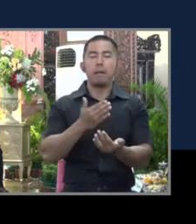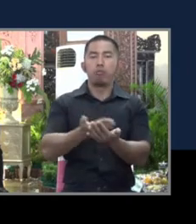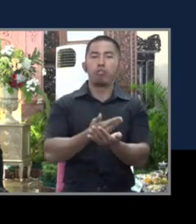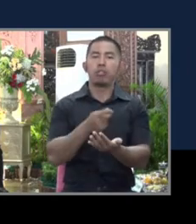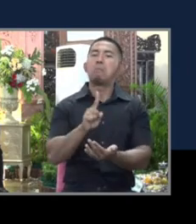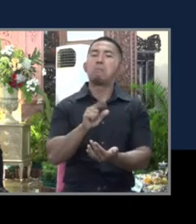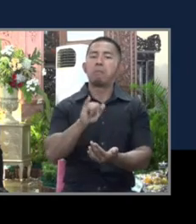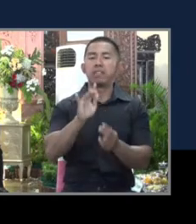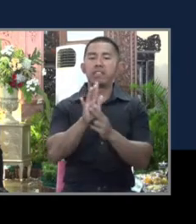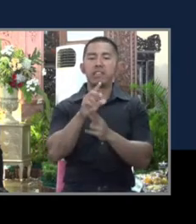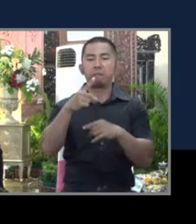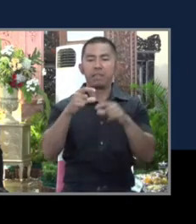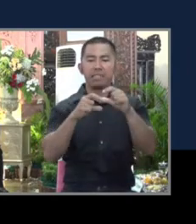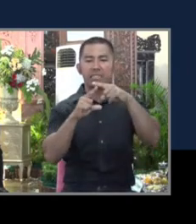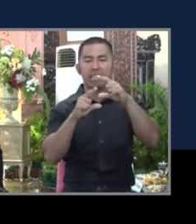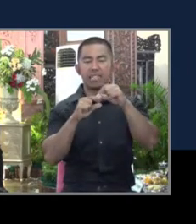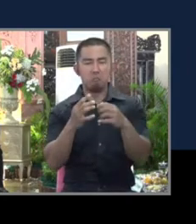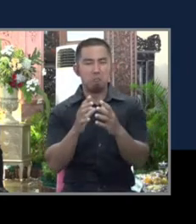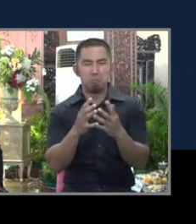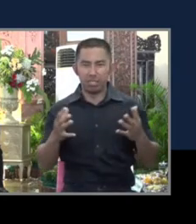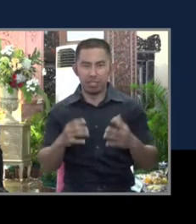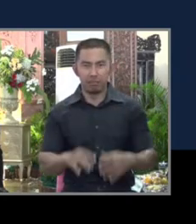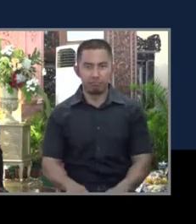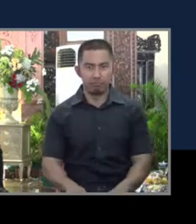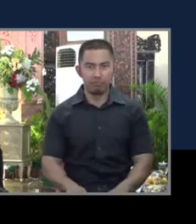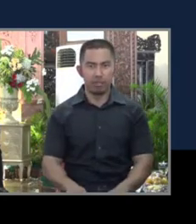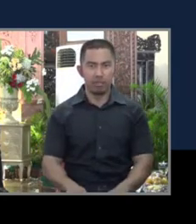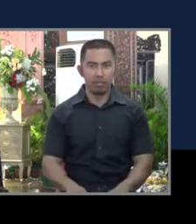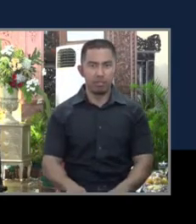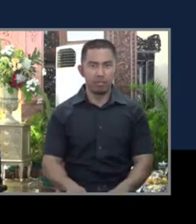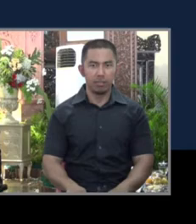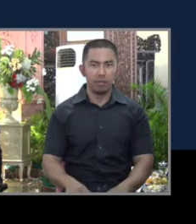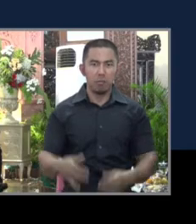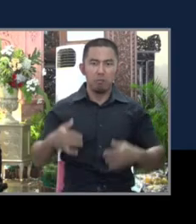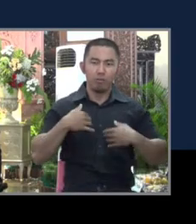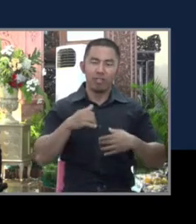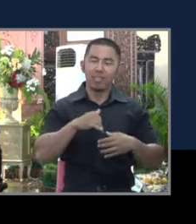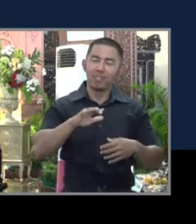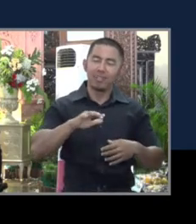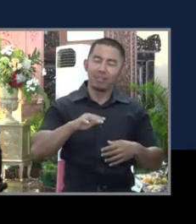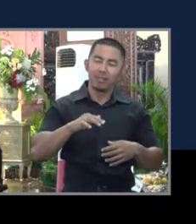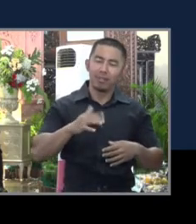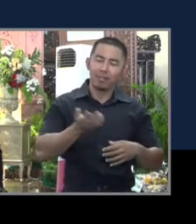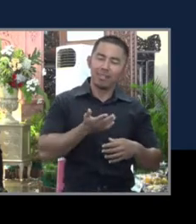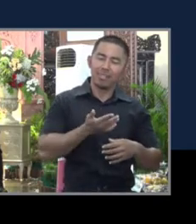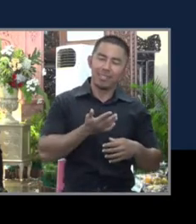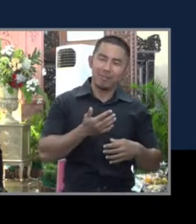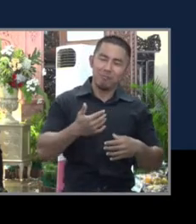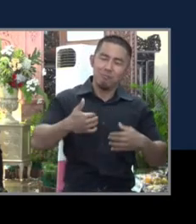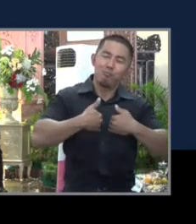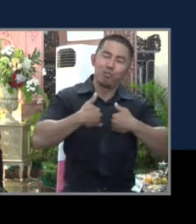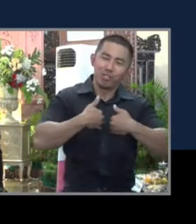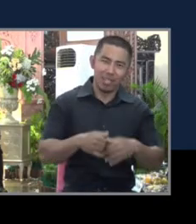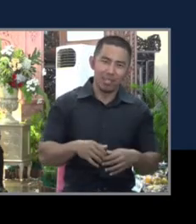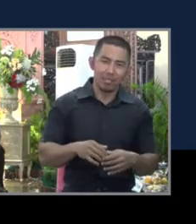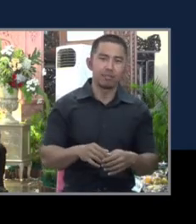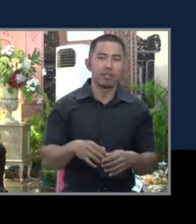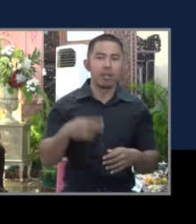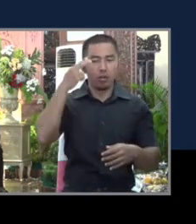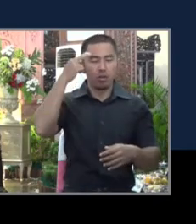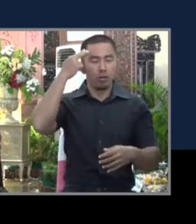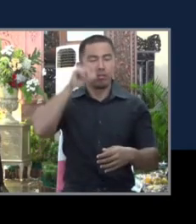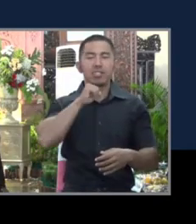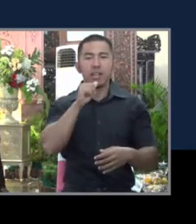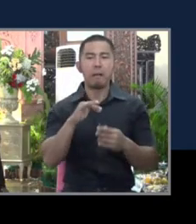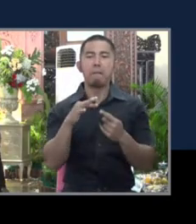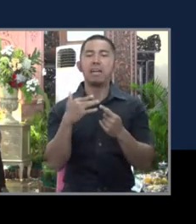besar, sehingga rasa kepemilikannya, sistem kepemilikannya betul-betul itu dinikmati oleh rakyat yang paling dekat. Ngerti